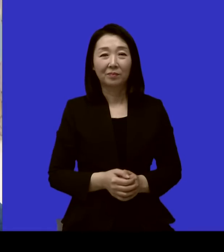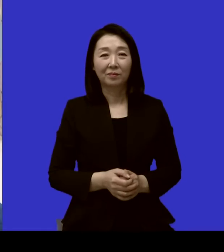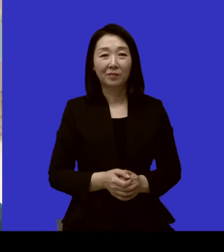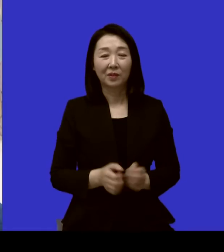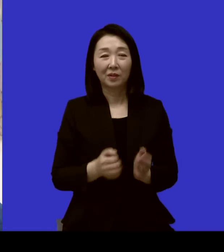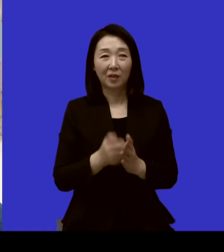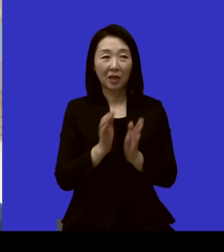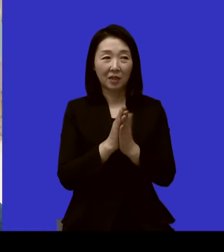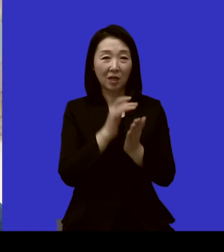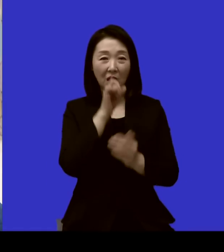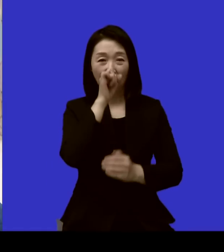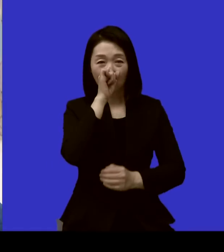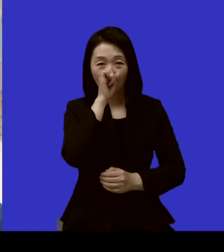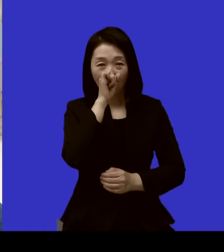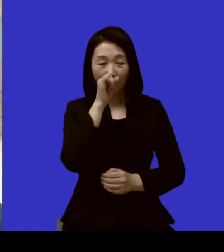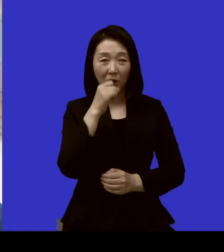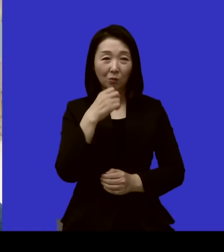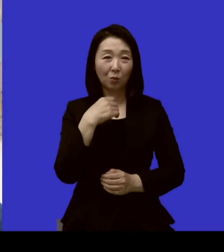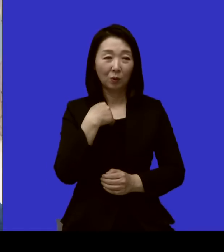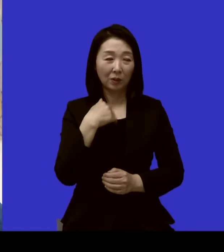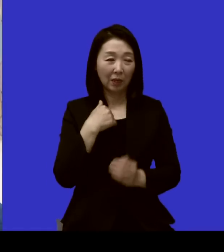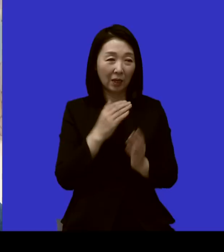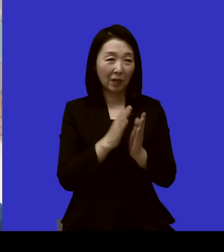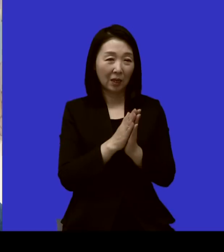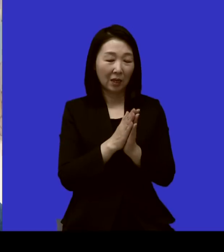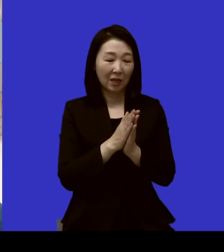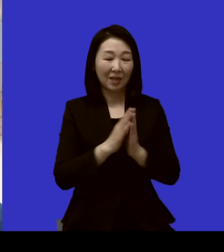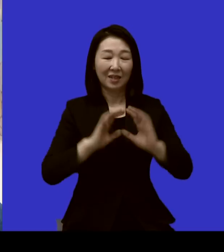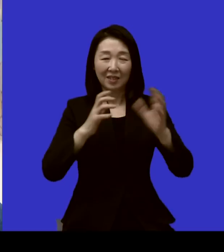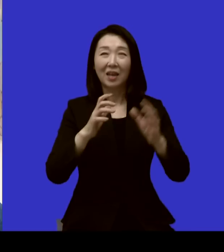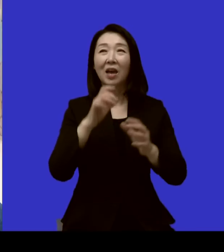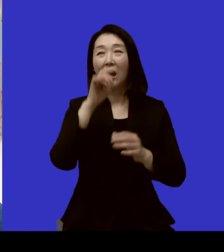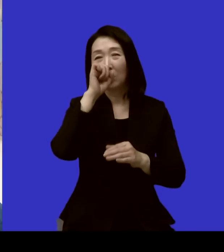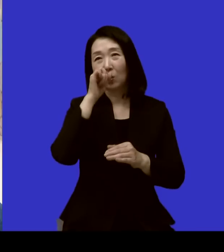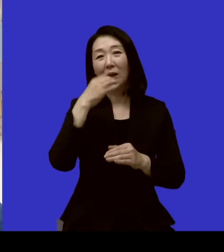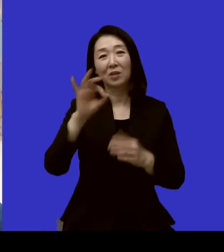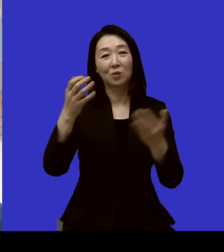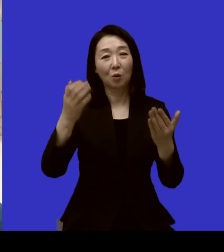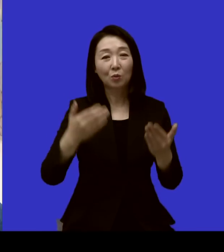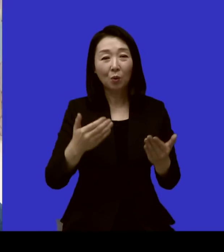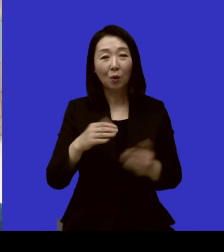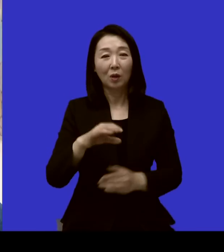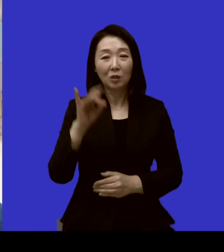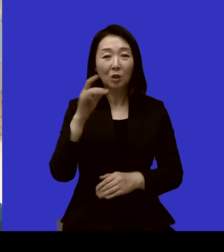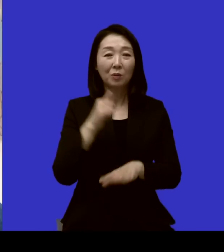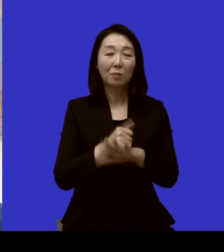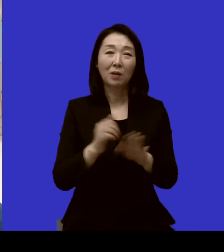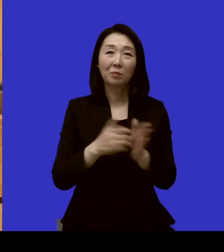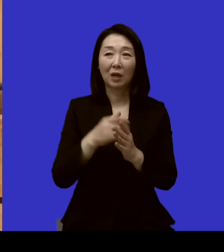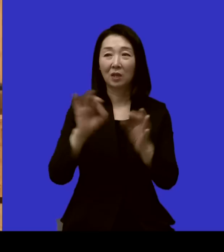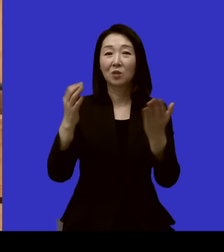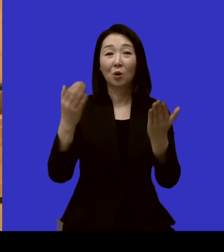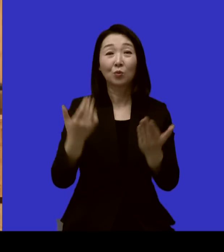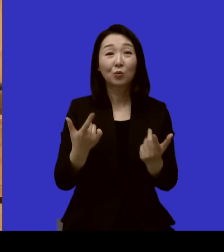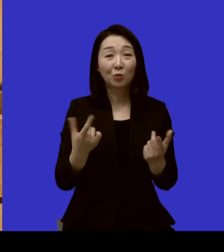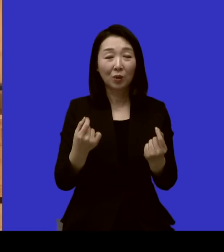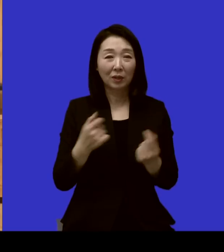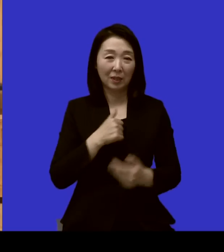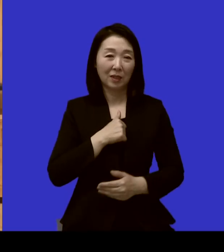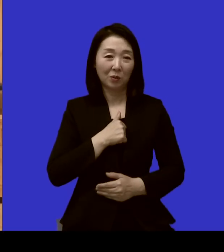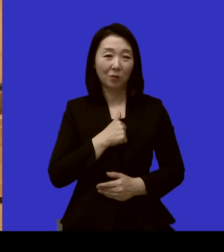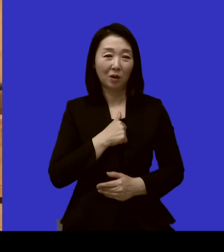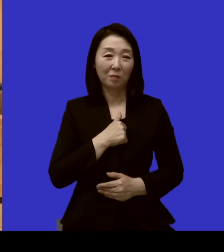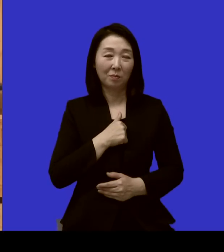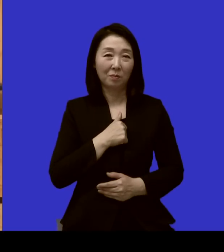책을 좋아해줬고 예. 저의 세계를 무한히 인정해주는 그래서 네. 처음이자 마지막으로 제가 인정을 받았다는 느낌, 아. 그 자존감을